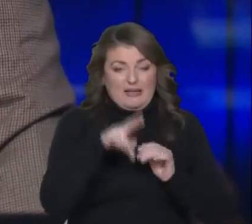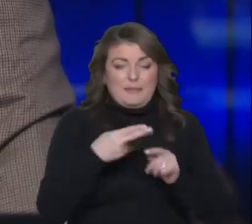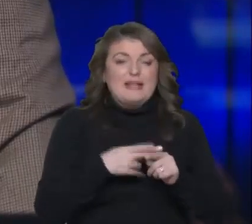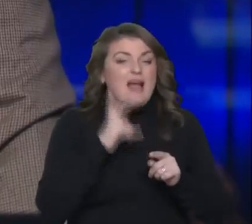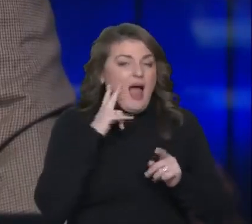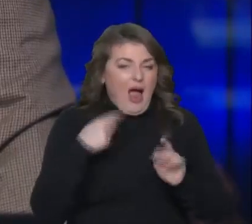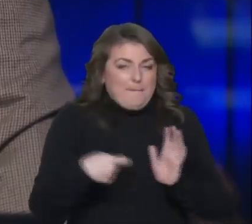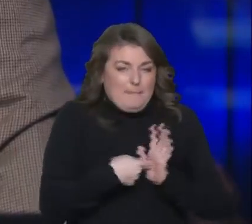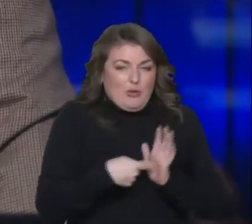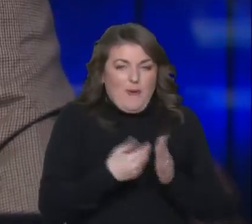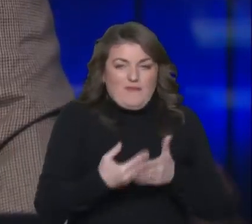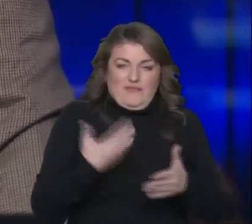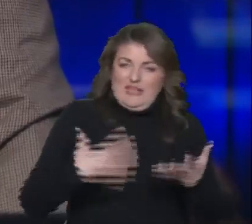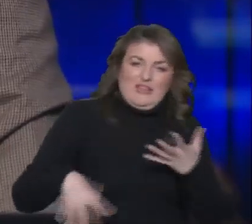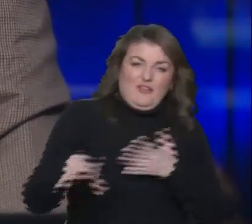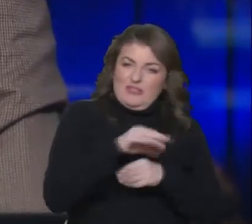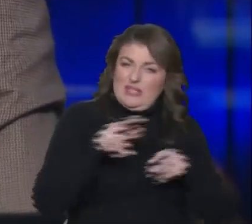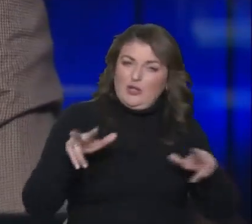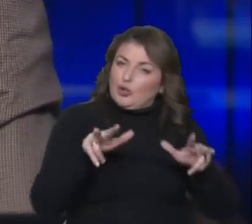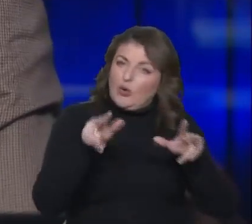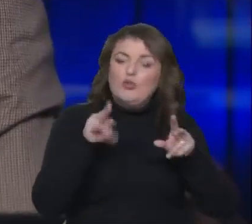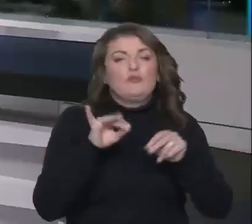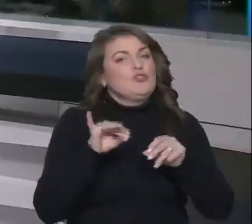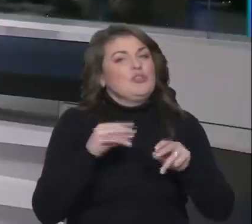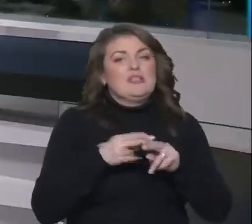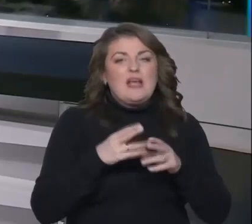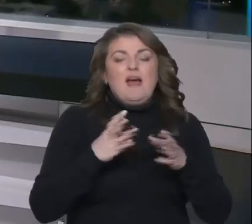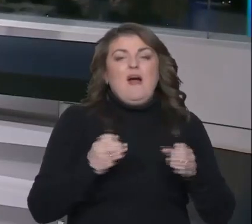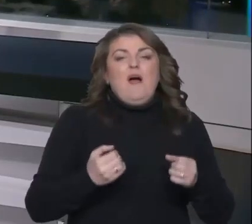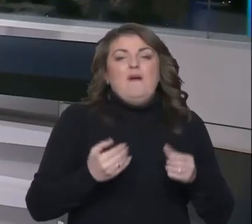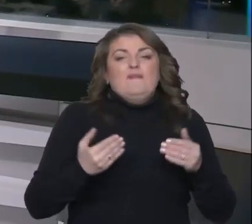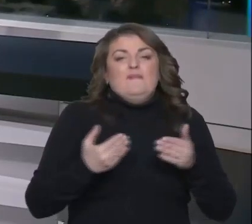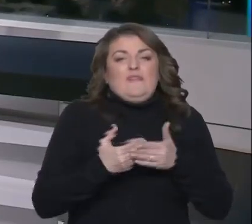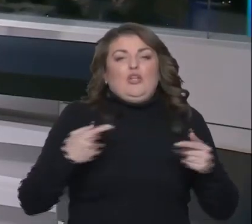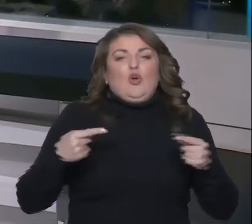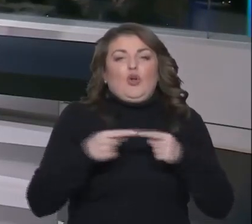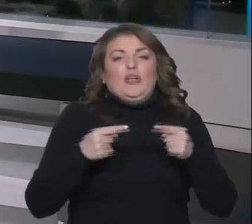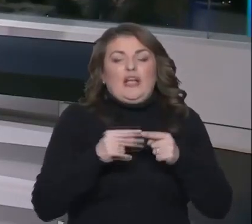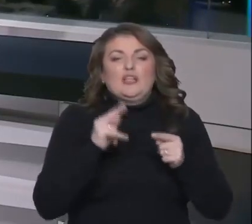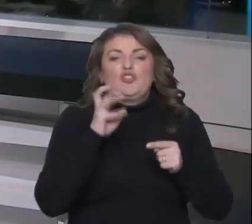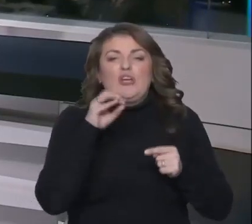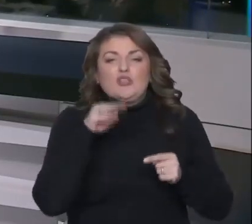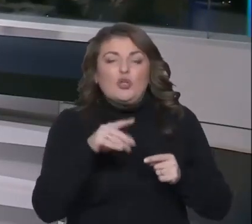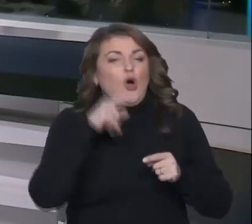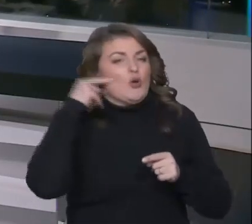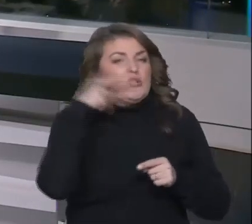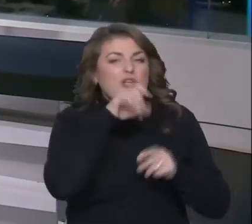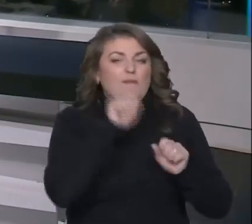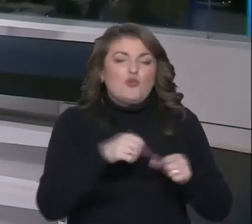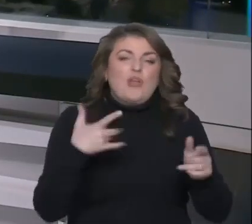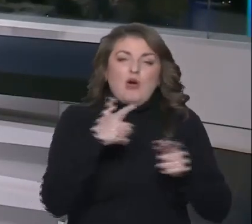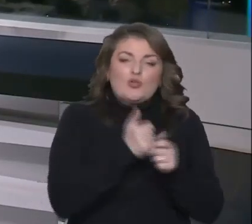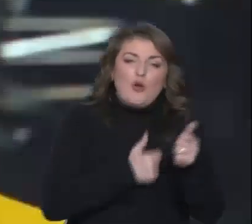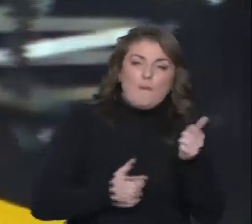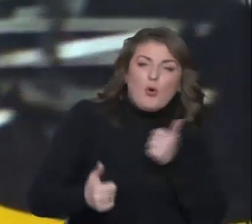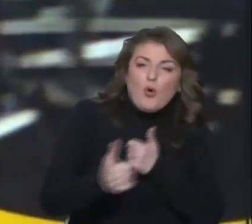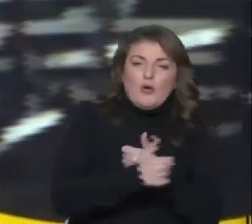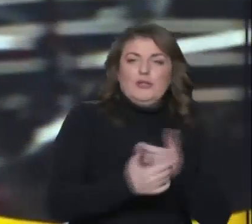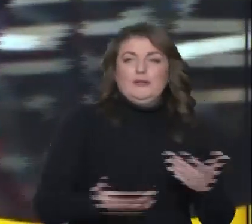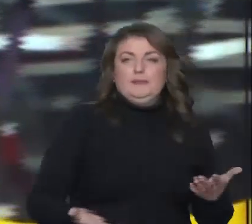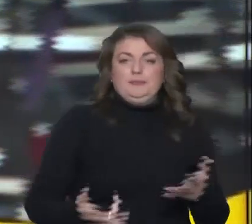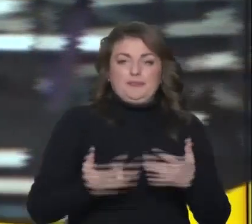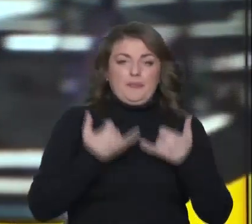пігулка від всіх дронів чи ні? Чи це від конкретних частот залежить? Тобто росіяни можуть їх якось обходити?